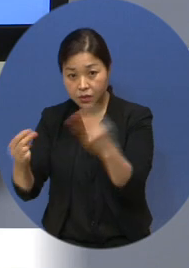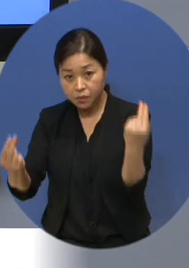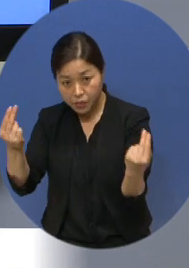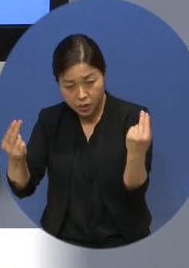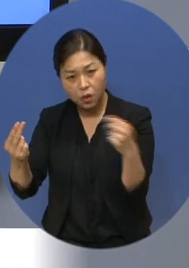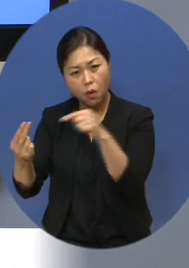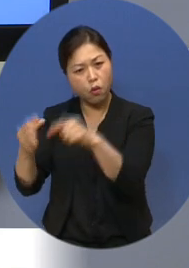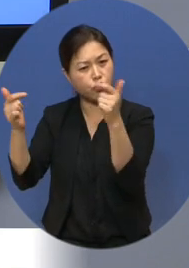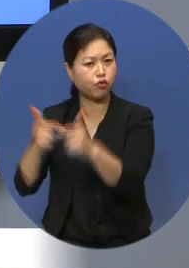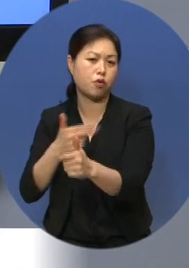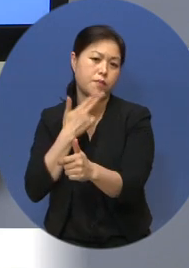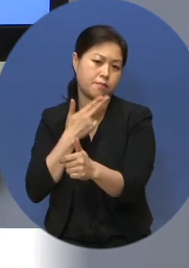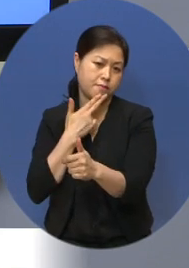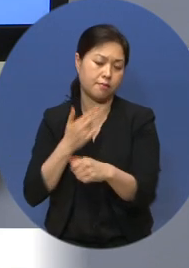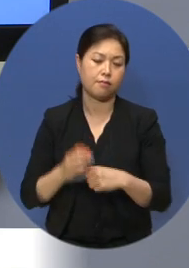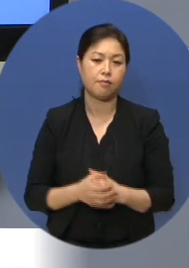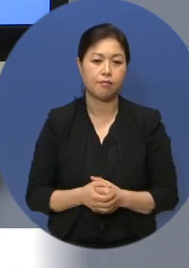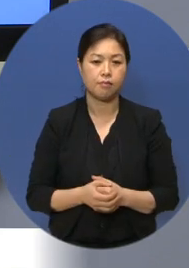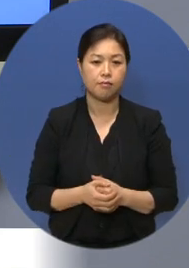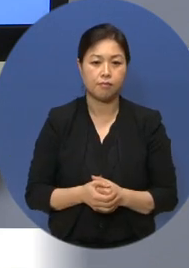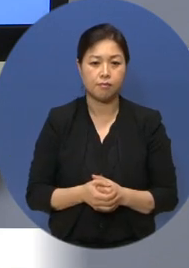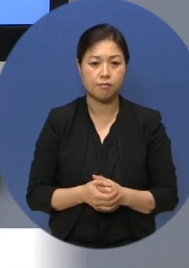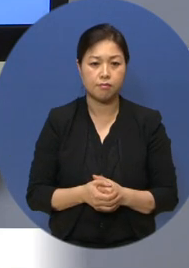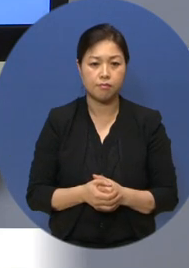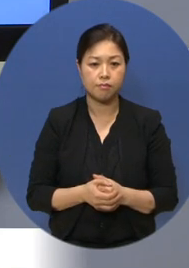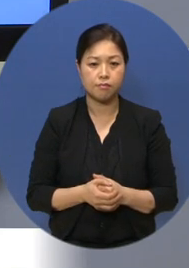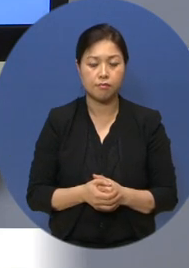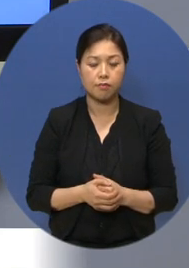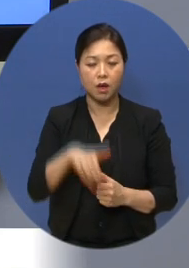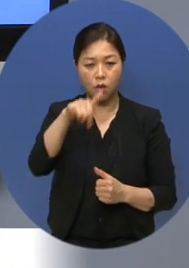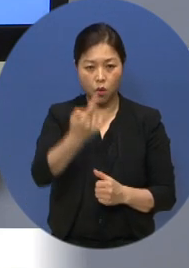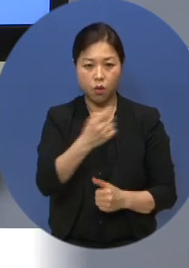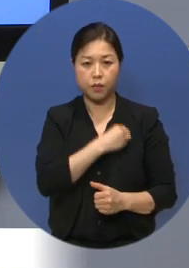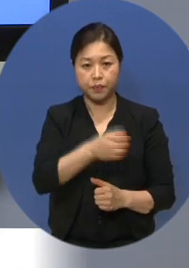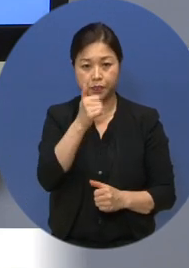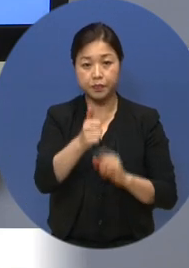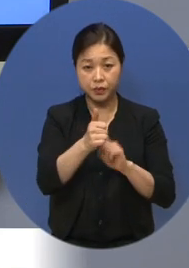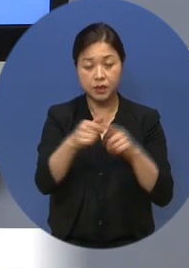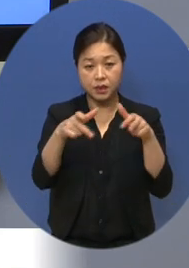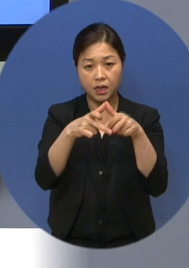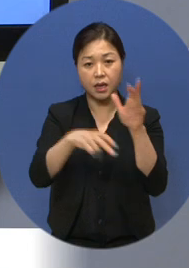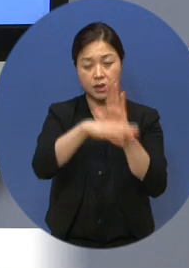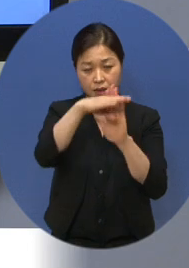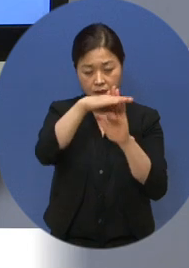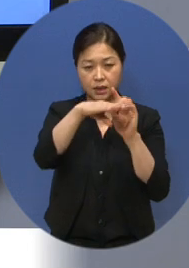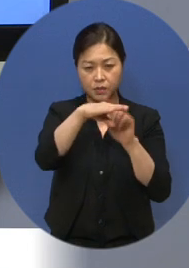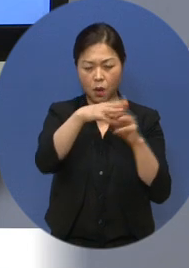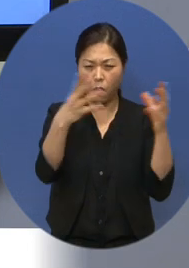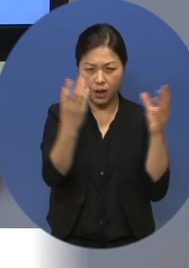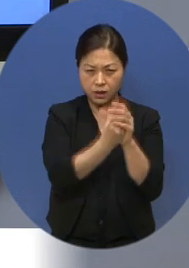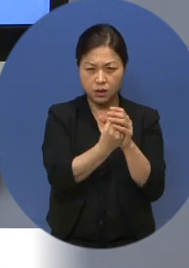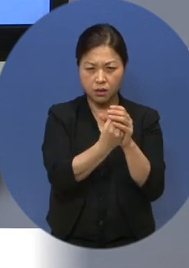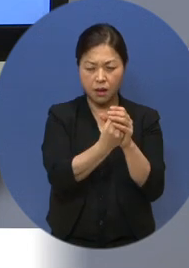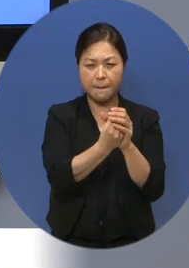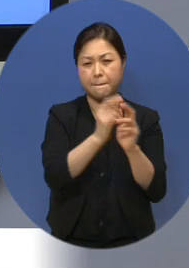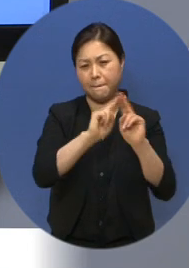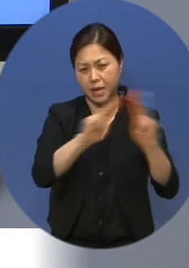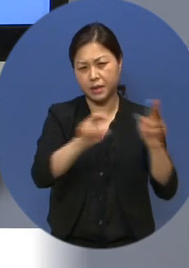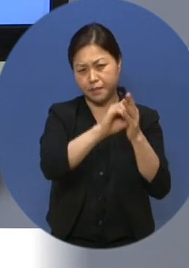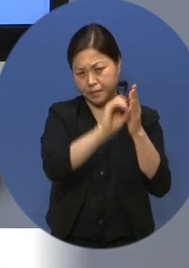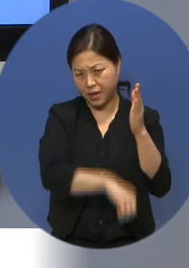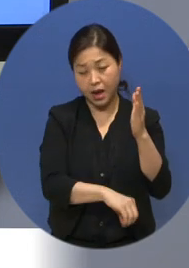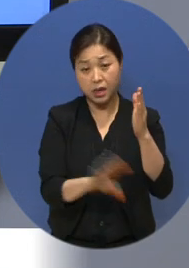차이가 없는 것으로 나타났습니다 이에 대해 고 의원은 장애등급제 완전 폐지 가 아닌 2